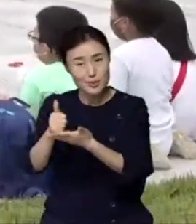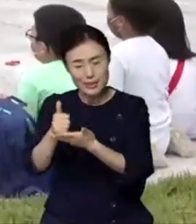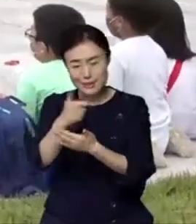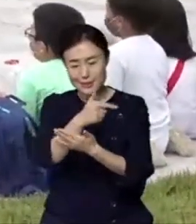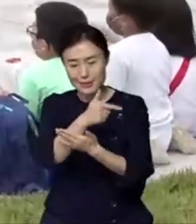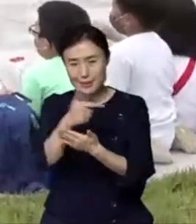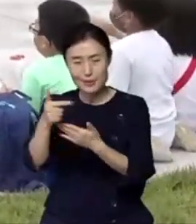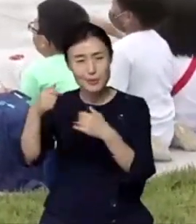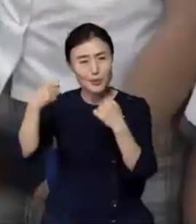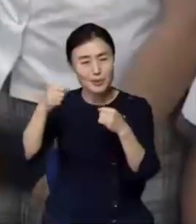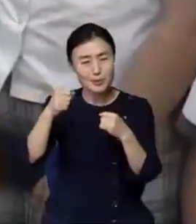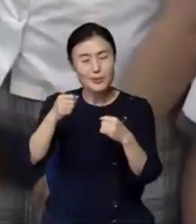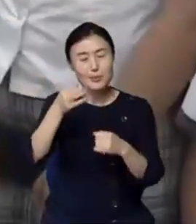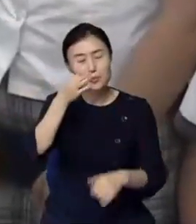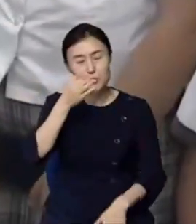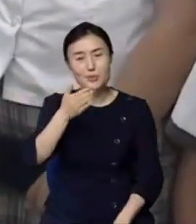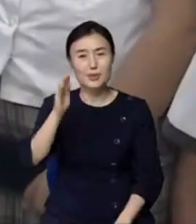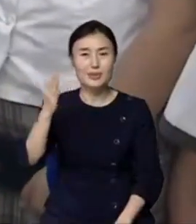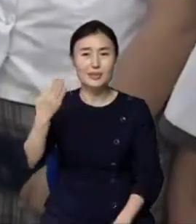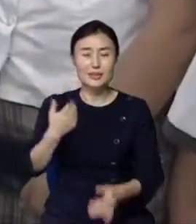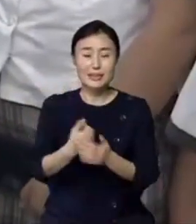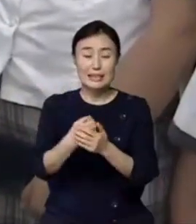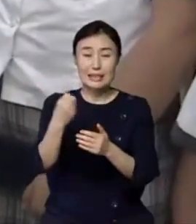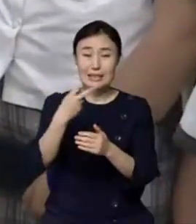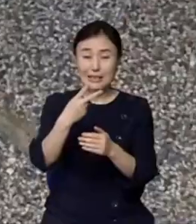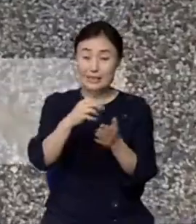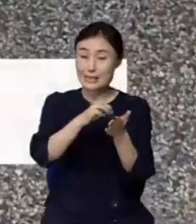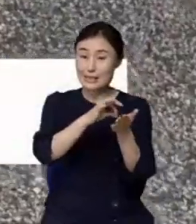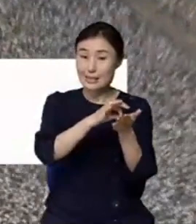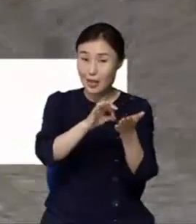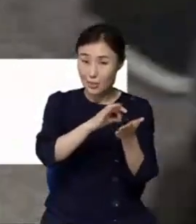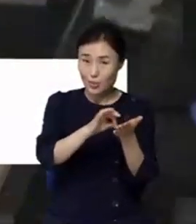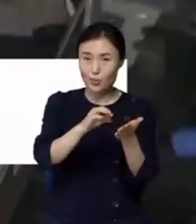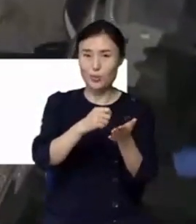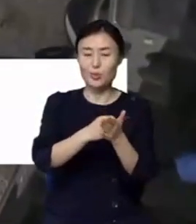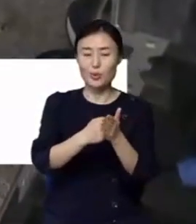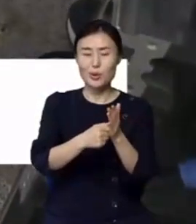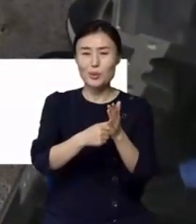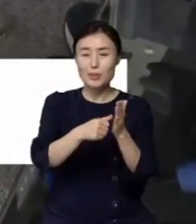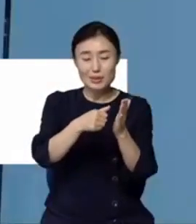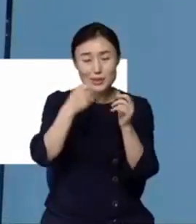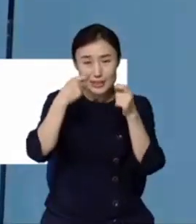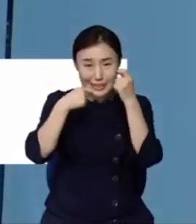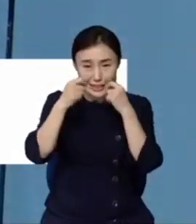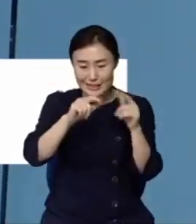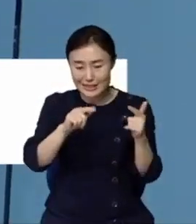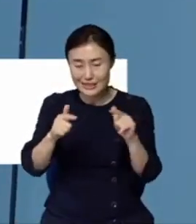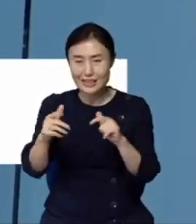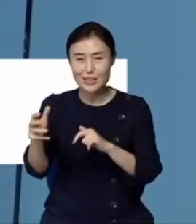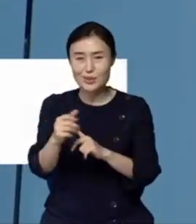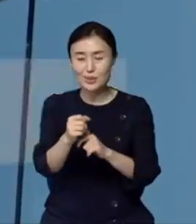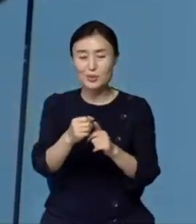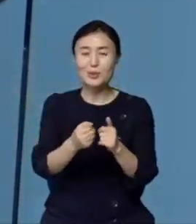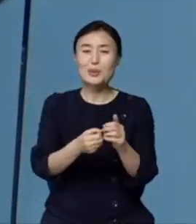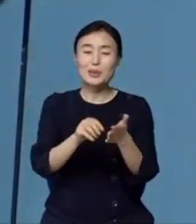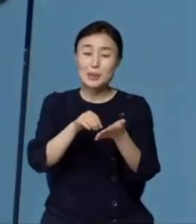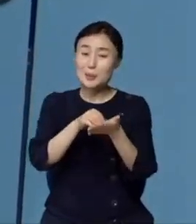등을 진행합니다. 특히 재활용 캠페인 참여 활동을 입장권으로 대체해 눈길을 끌고